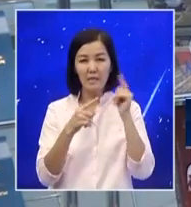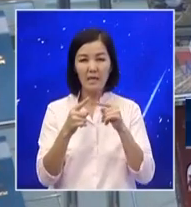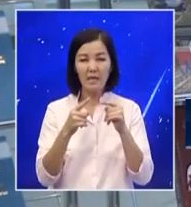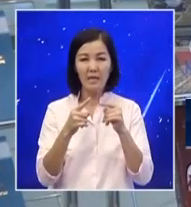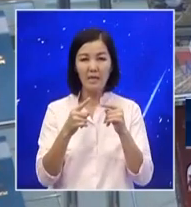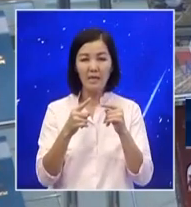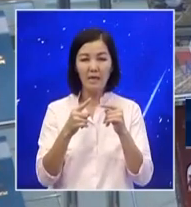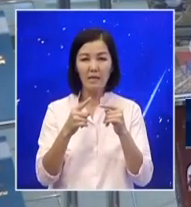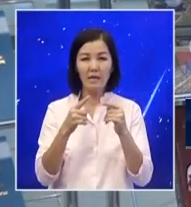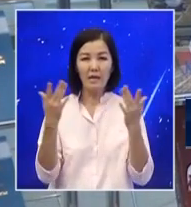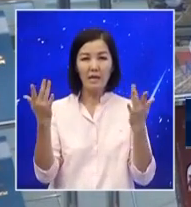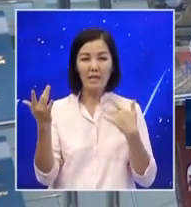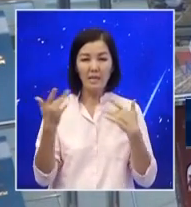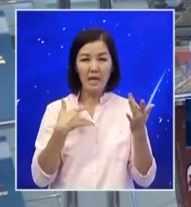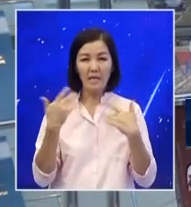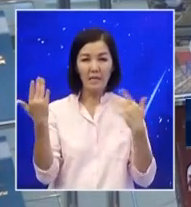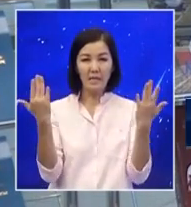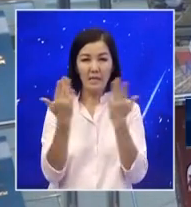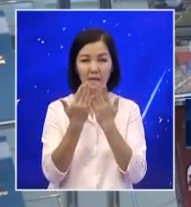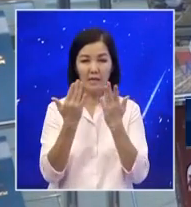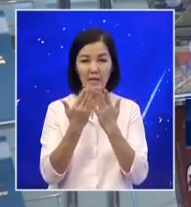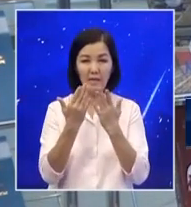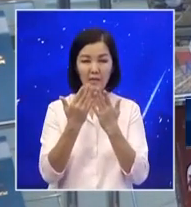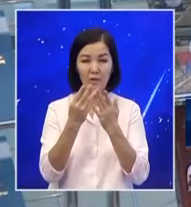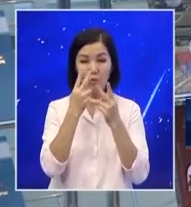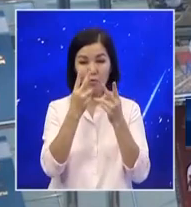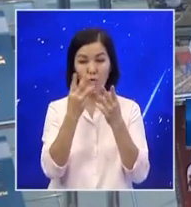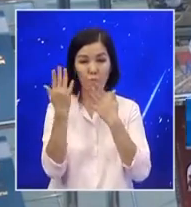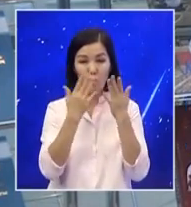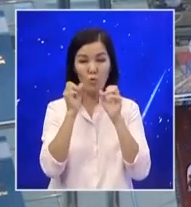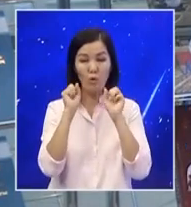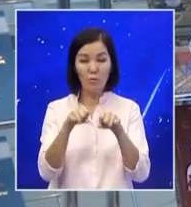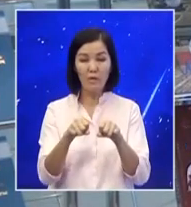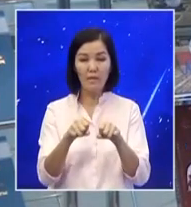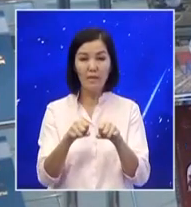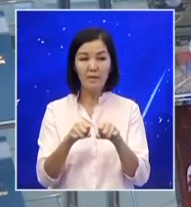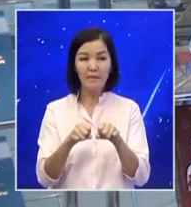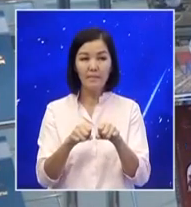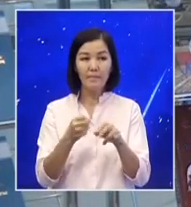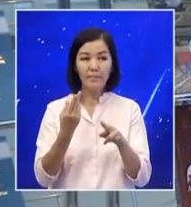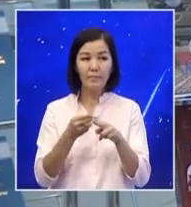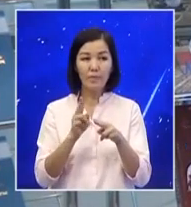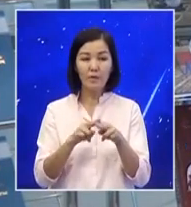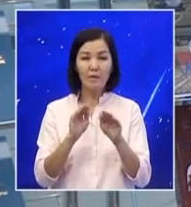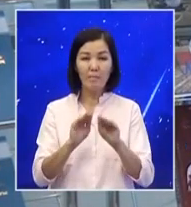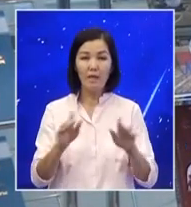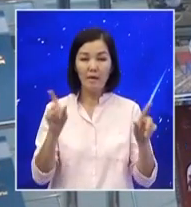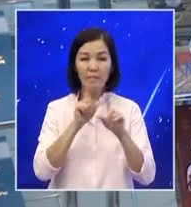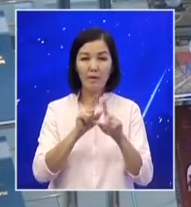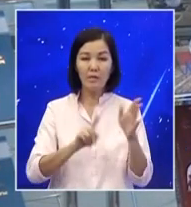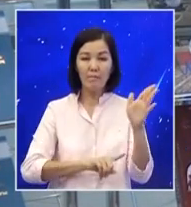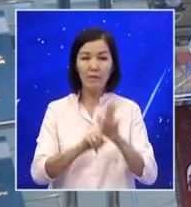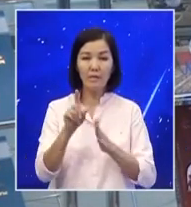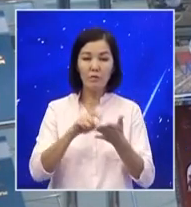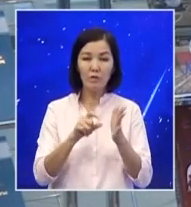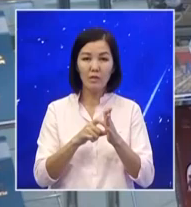сахналық қойылымға бейімделген ертегінің негізіндегі қойылымдар. Енді бұл енді балабақша менен бастауыш сынып